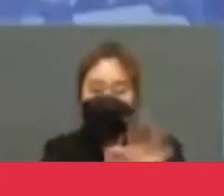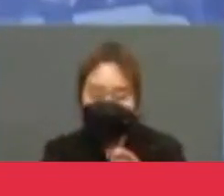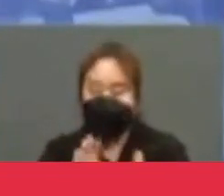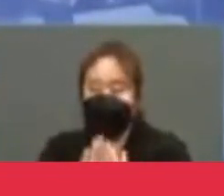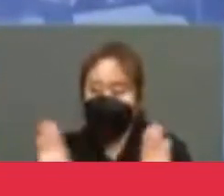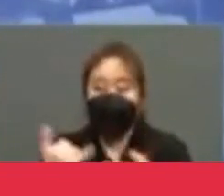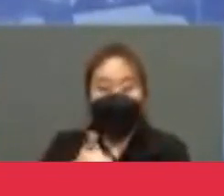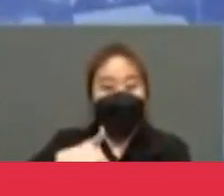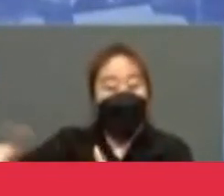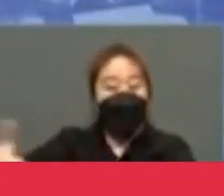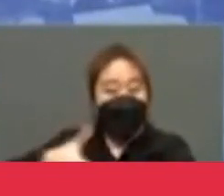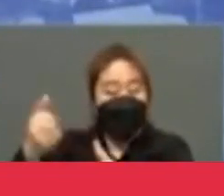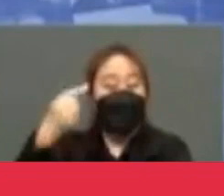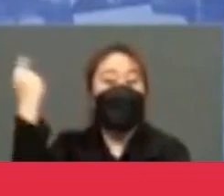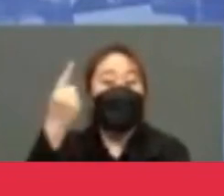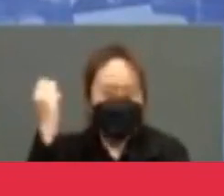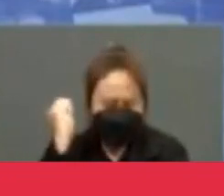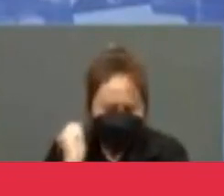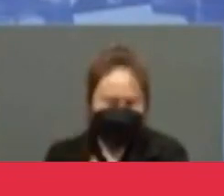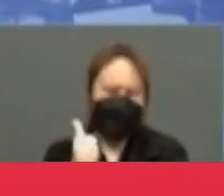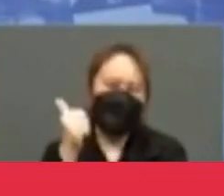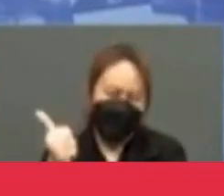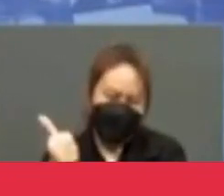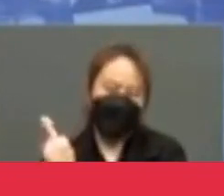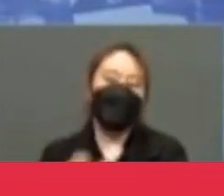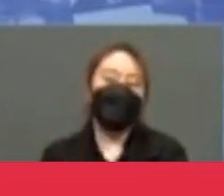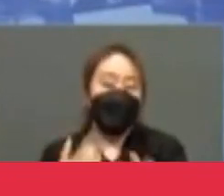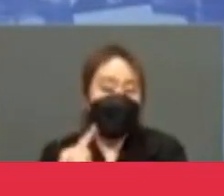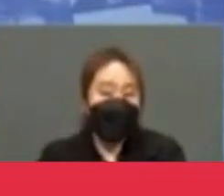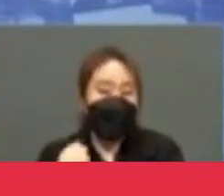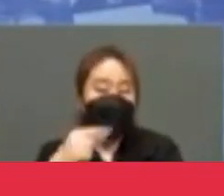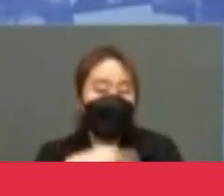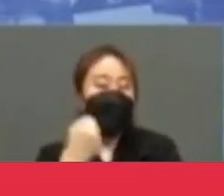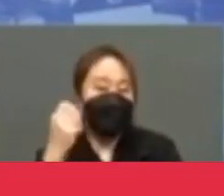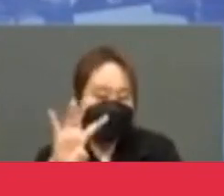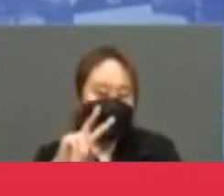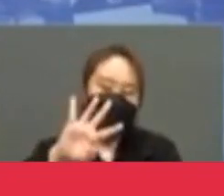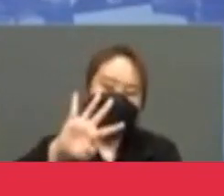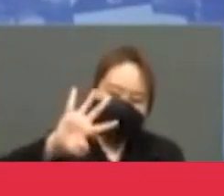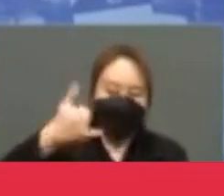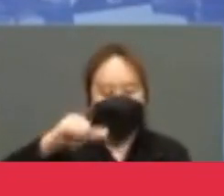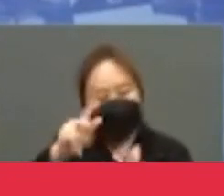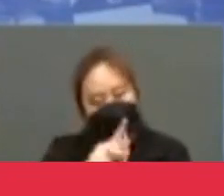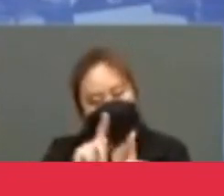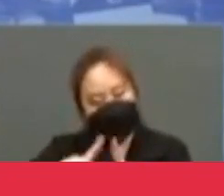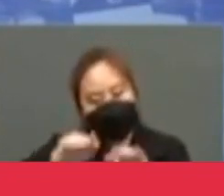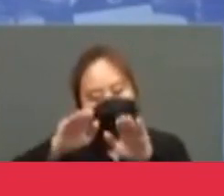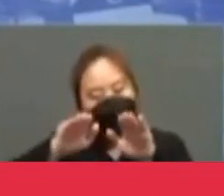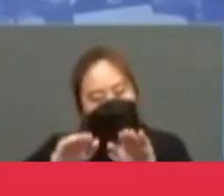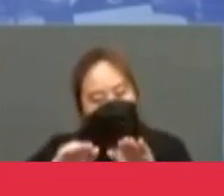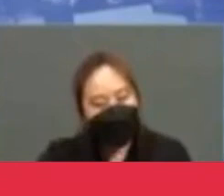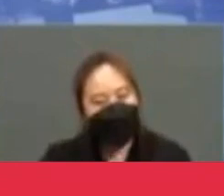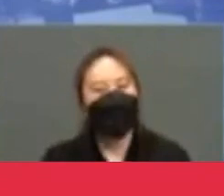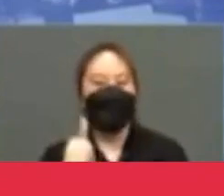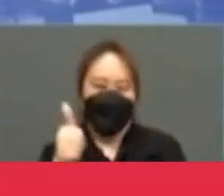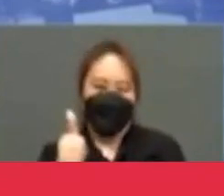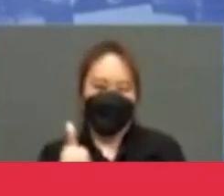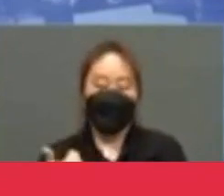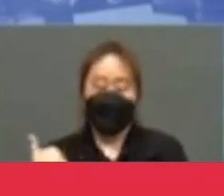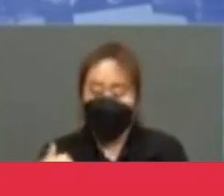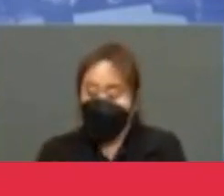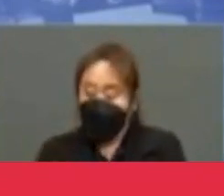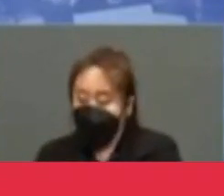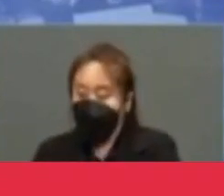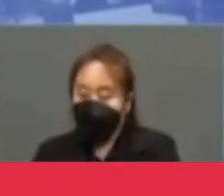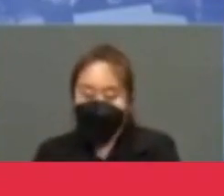36.3 4%ชายแดนใต้4.57เปอร์เซ็นต์จังหวัดอื่น 36.9 8%เดี๋ยวพบว่าผู้เสียชีวิต